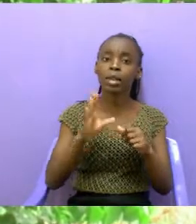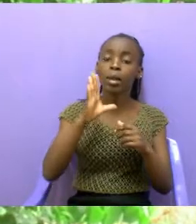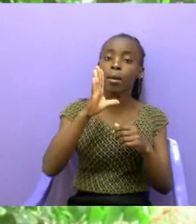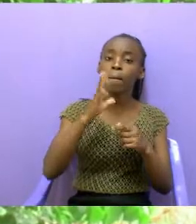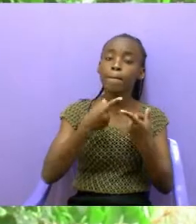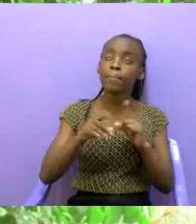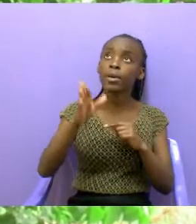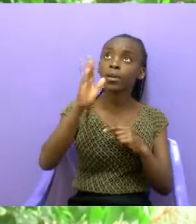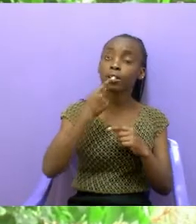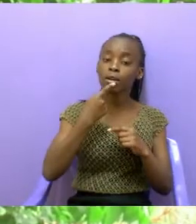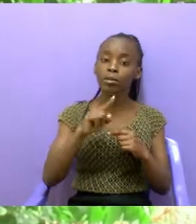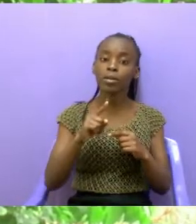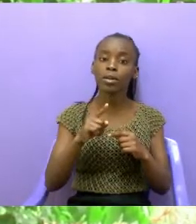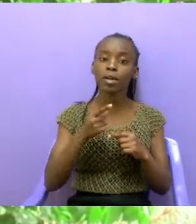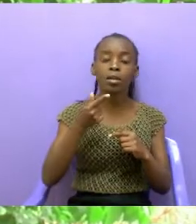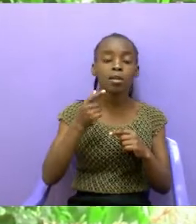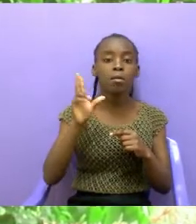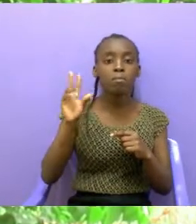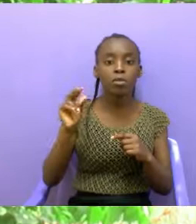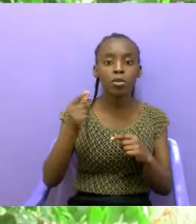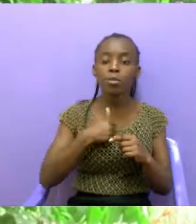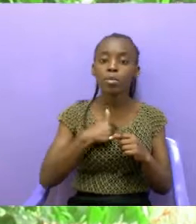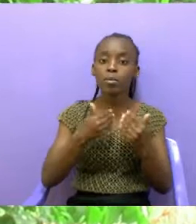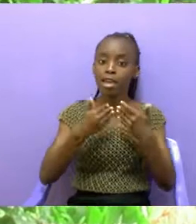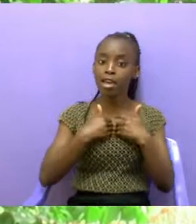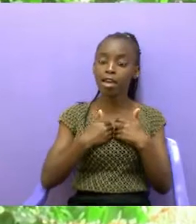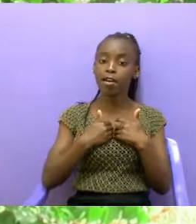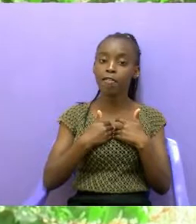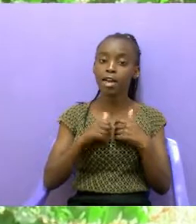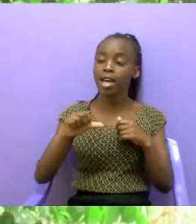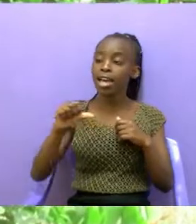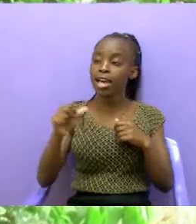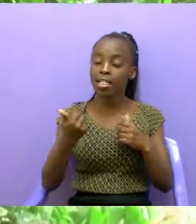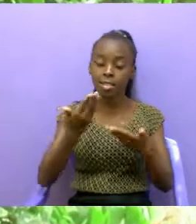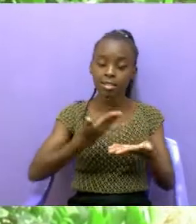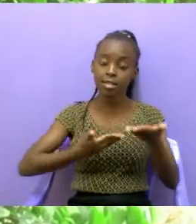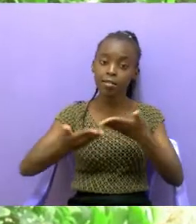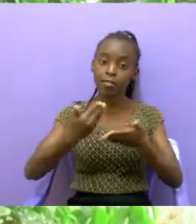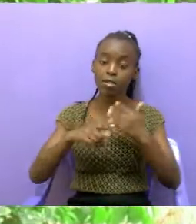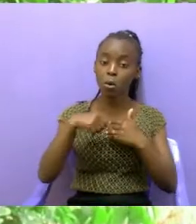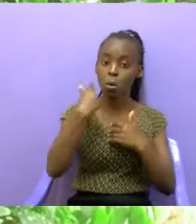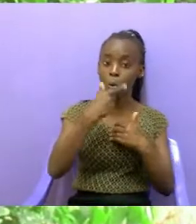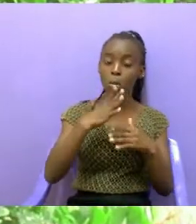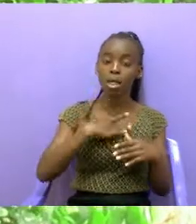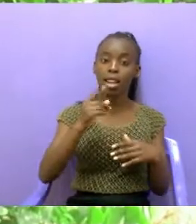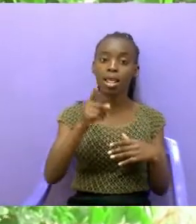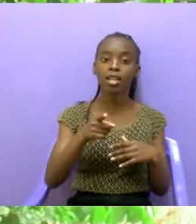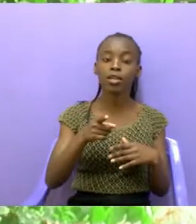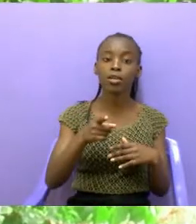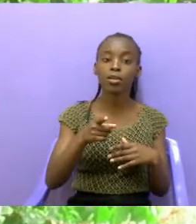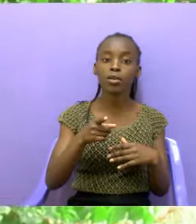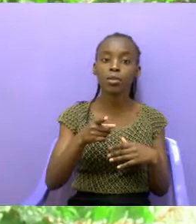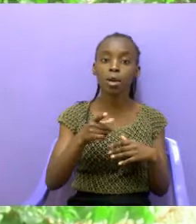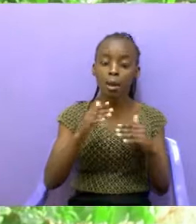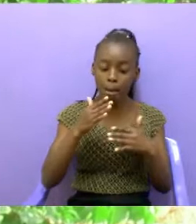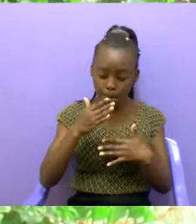na watumishi wengine 700 wale ambao wako kama wewe, hawaje inamia miungu mingine. Kwa hivyo mtu wa